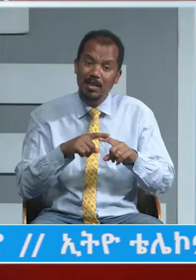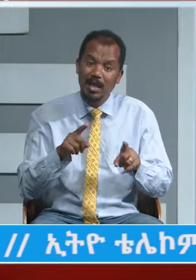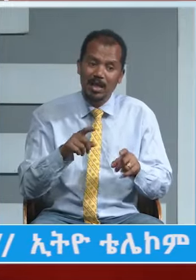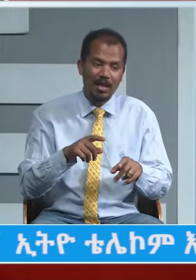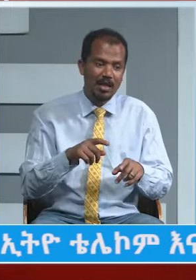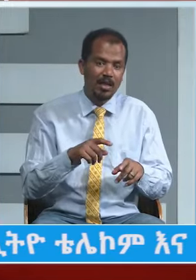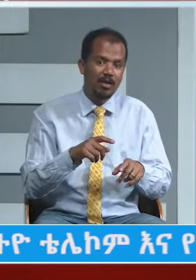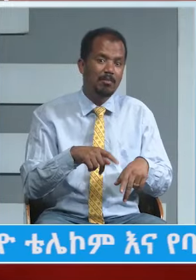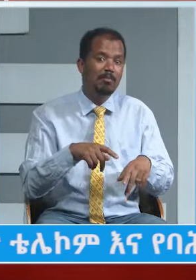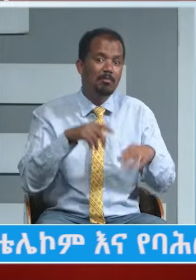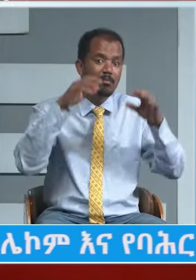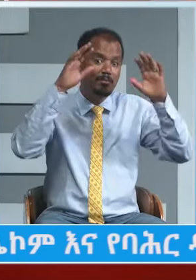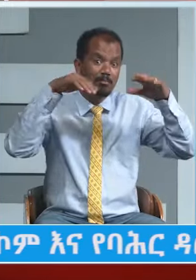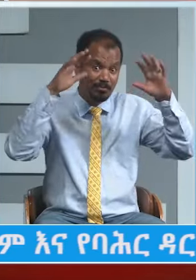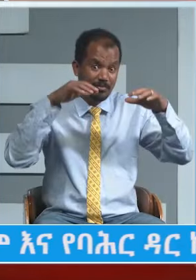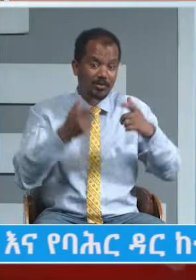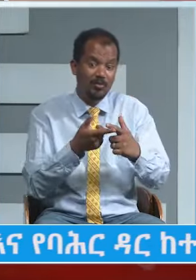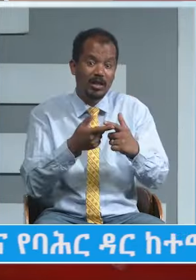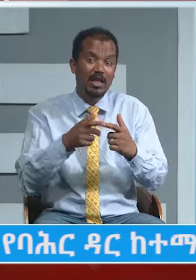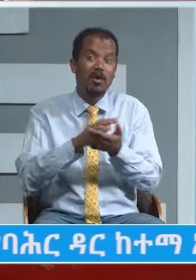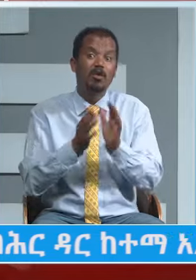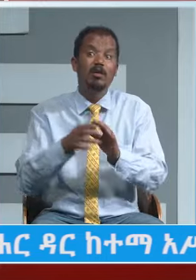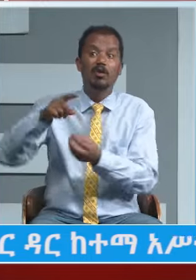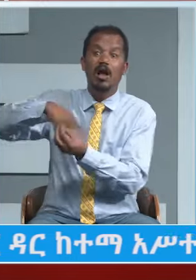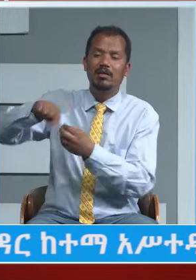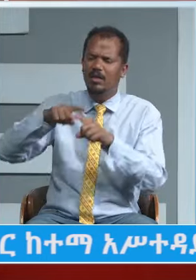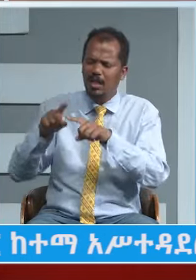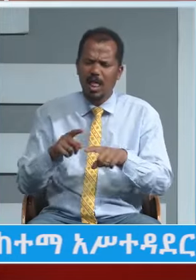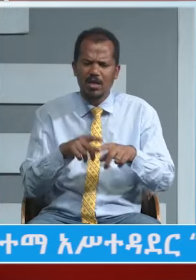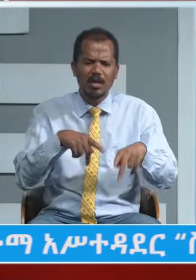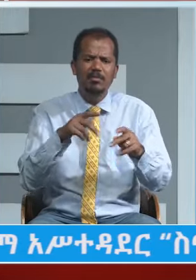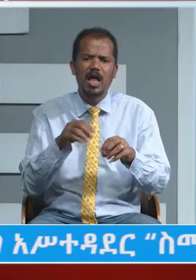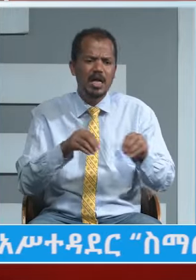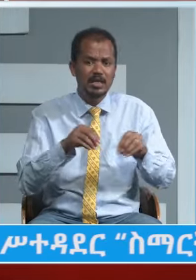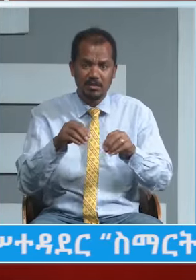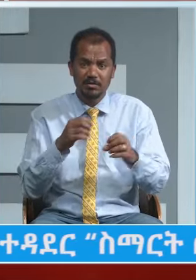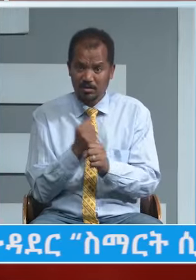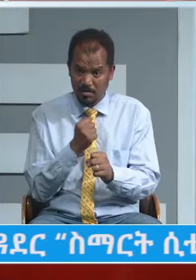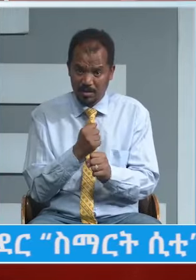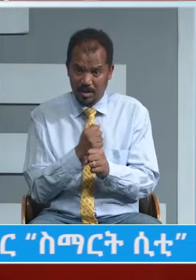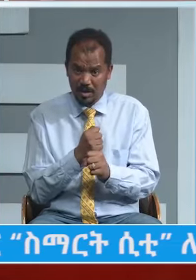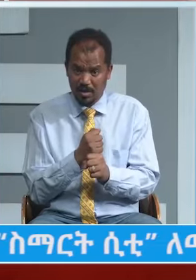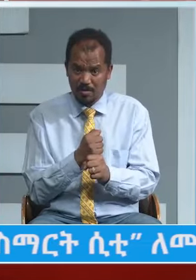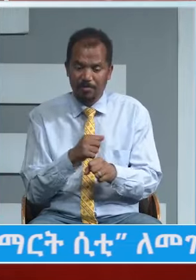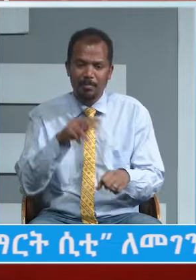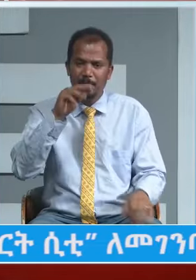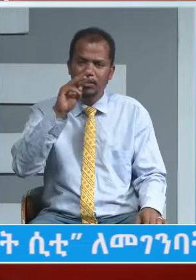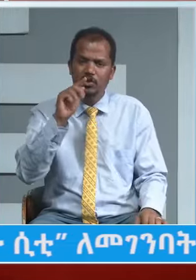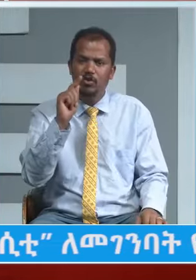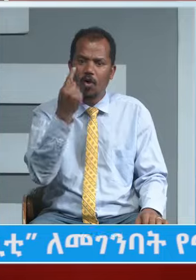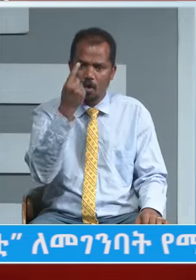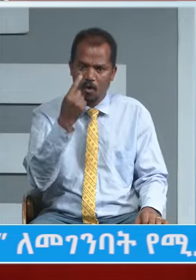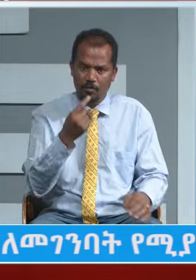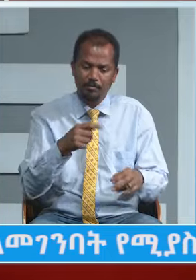نسلیت بتلیم بگا اون تنیا جناب وقت چه بونی اگر اچنا کبابیچ تلیایی گفتنه سرانگس کاسیوچن لما کنون ل